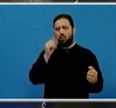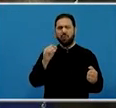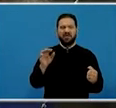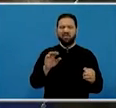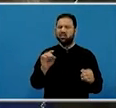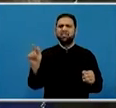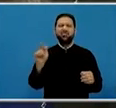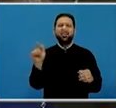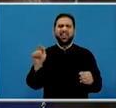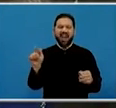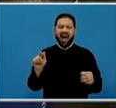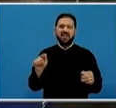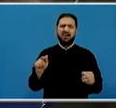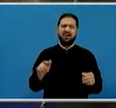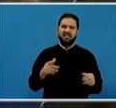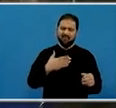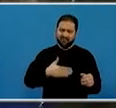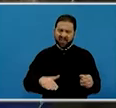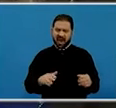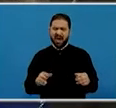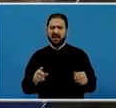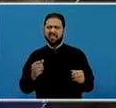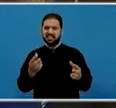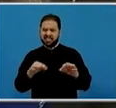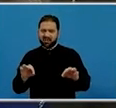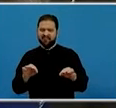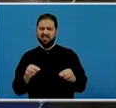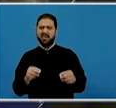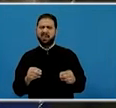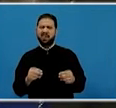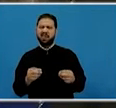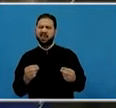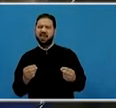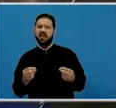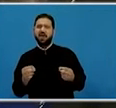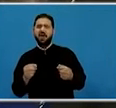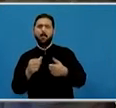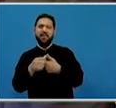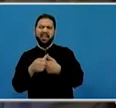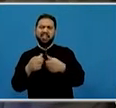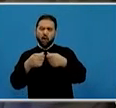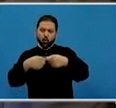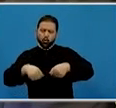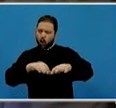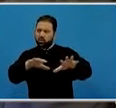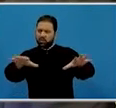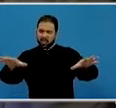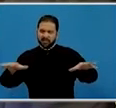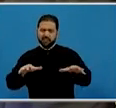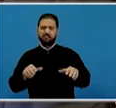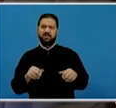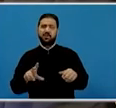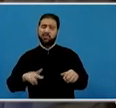se străduiește să aibă un anumit gen de relație și de raportare cu ceilalți, totuși cred că familia este primordială și contează și mai mult decât